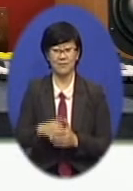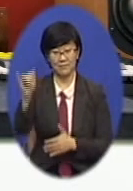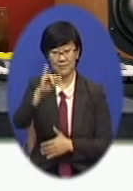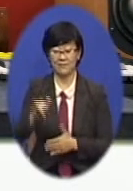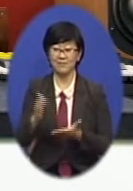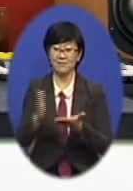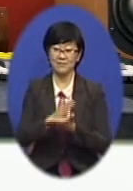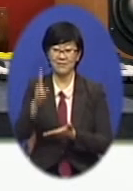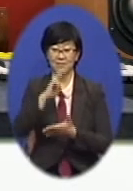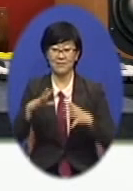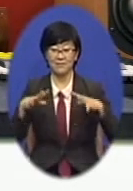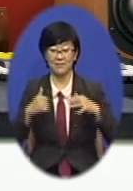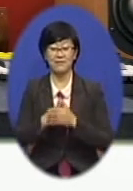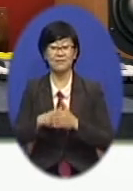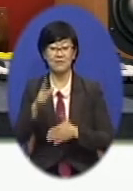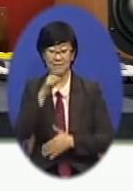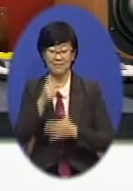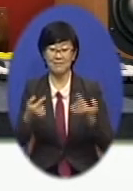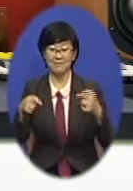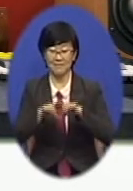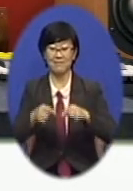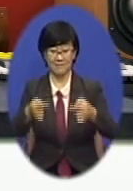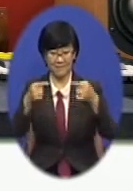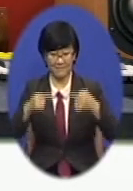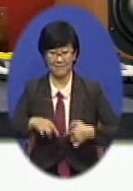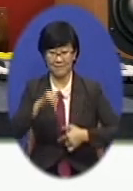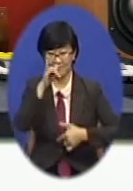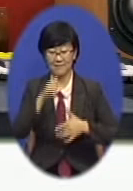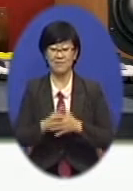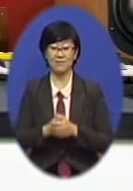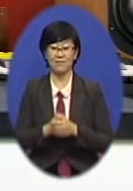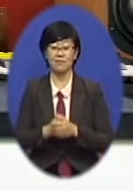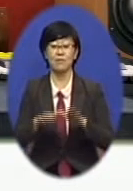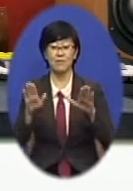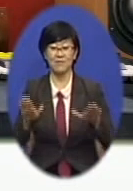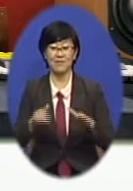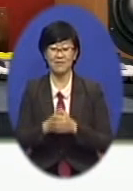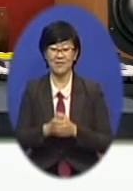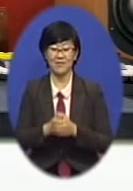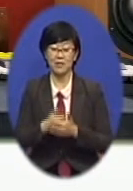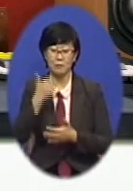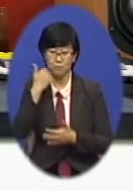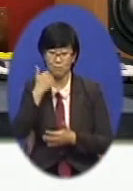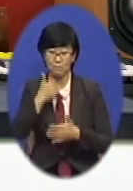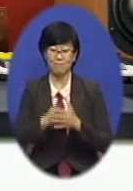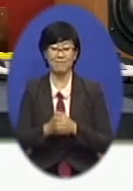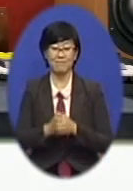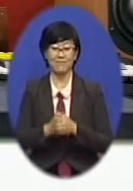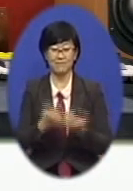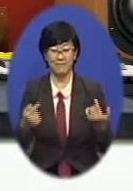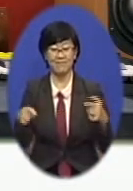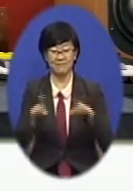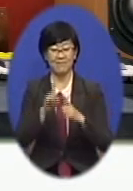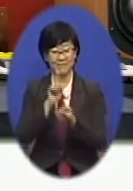전국 나눔 노래자랑 월요일 함께하고 계십니다. 자, 이번에는 과연 또 어떤 분인지 함께